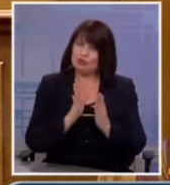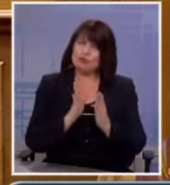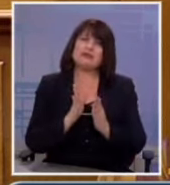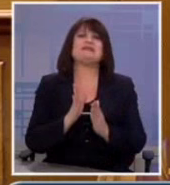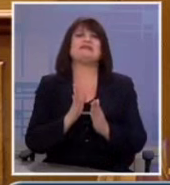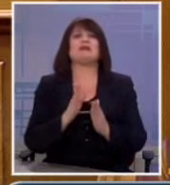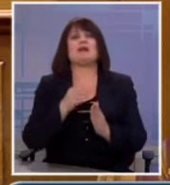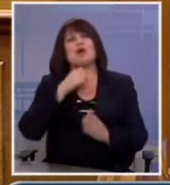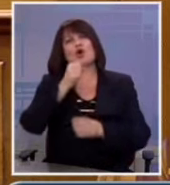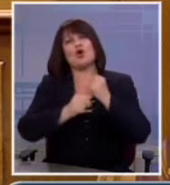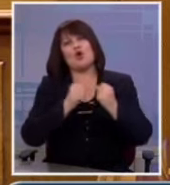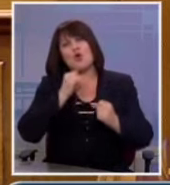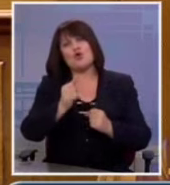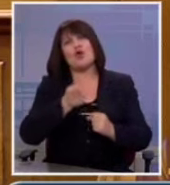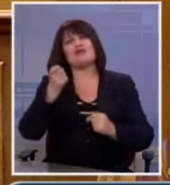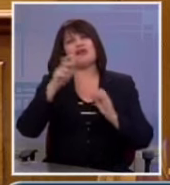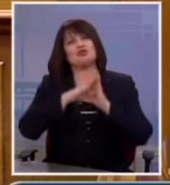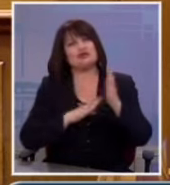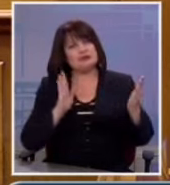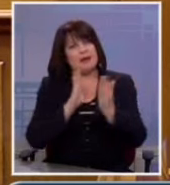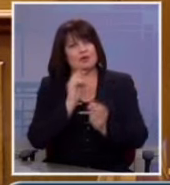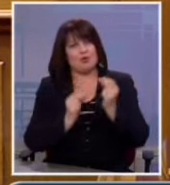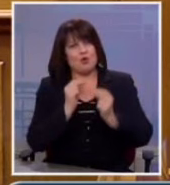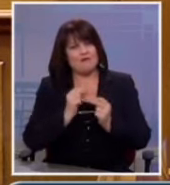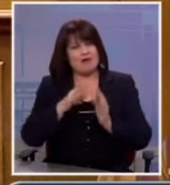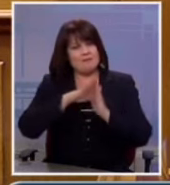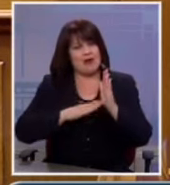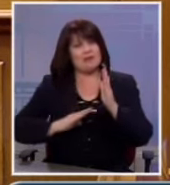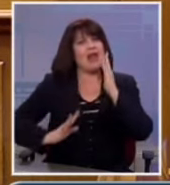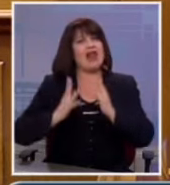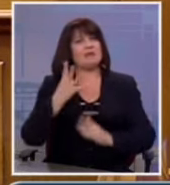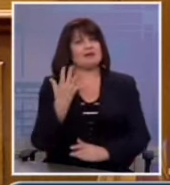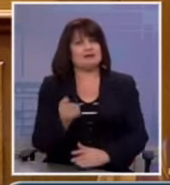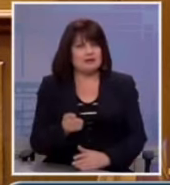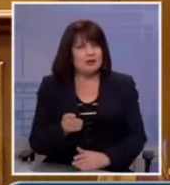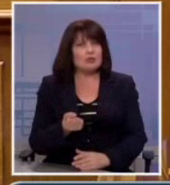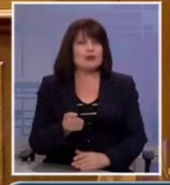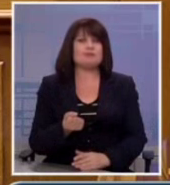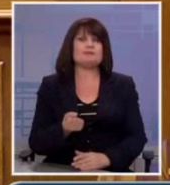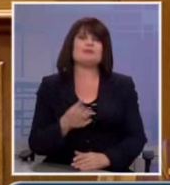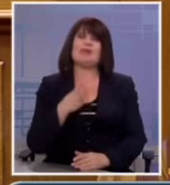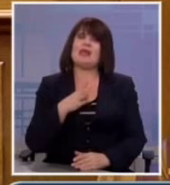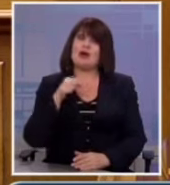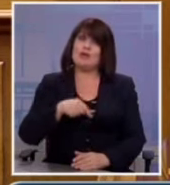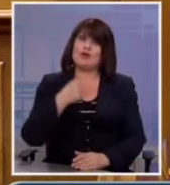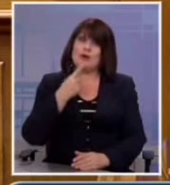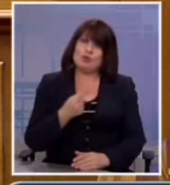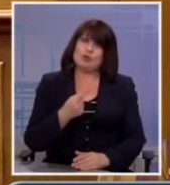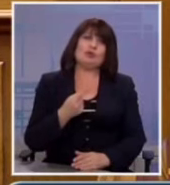το χρόνιο πρόβλημα του ασφαλιστικού, να δημιουργεί προϋποθέσεις ανάπτυξης. Και θα ήθελα εδώ να πω